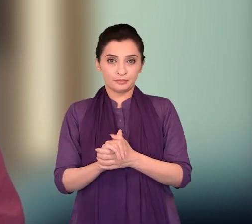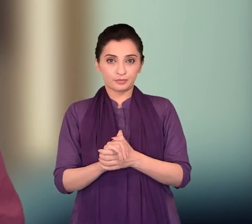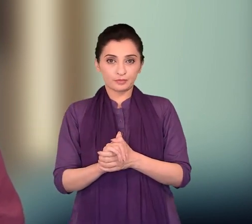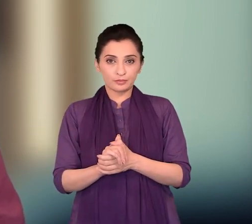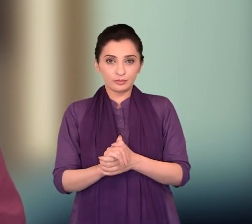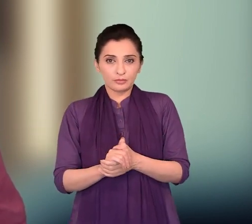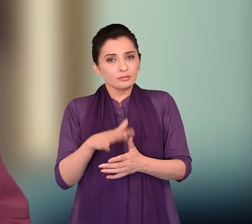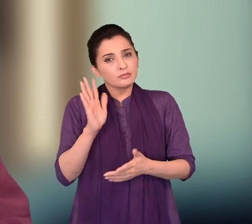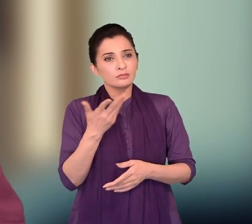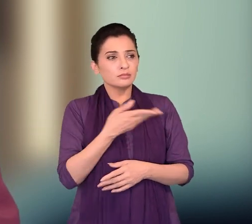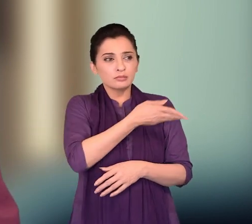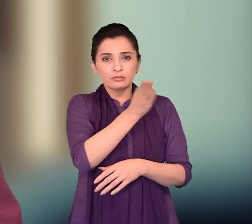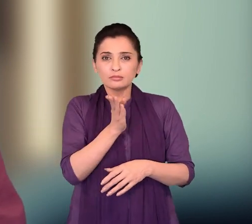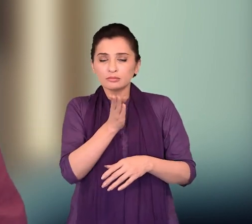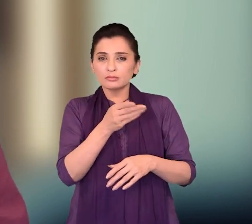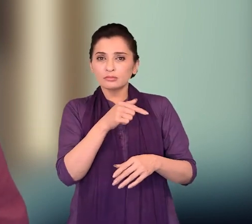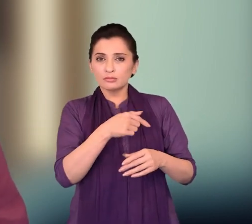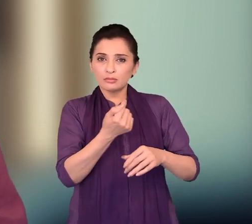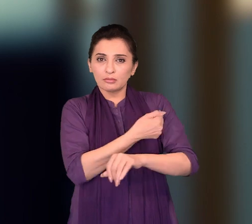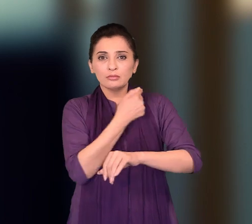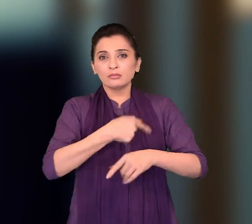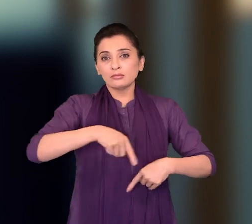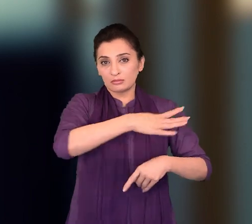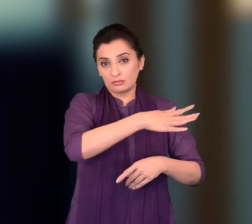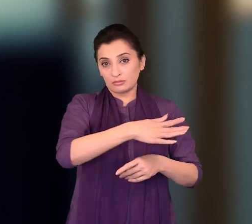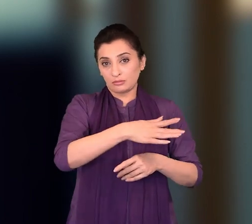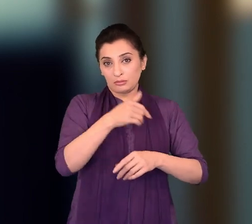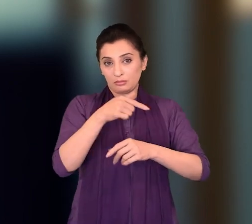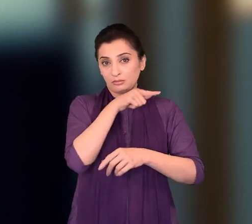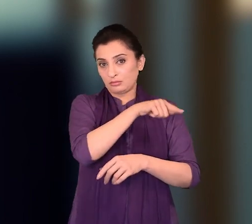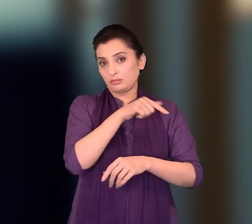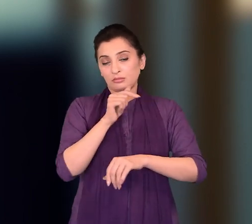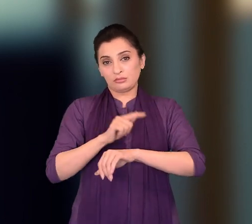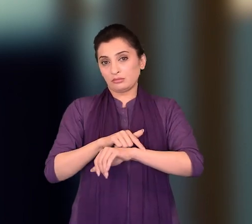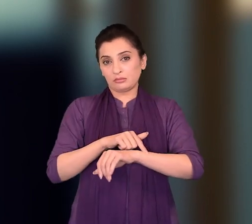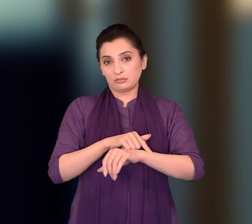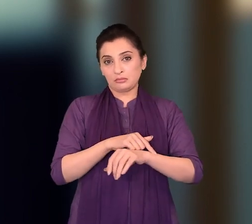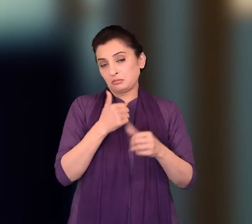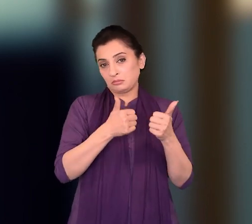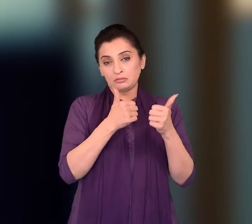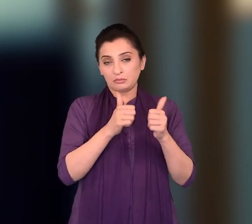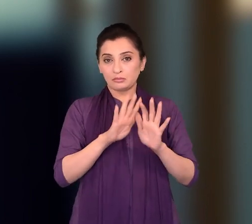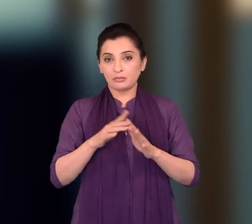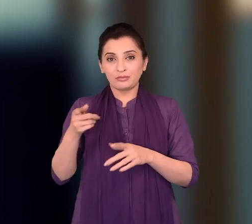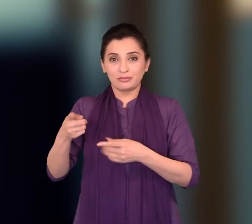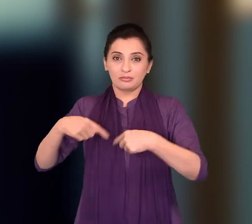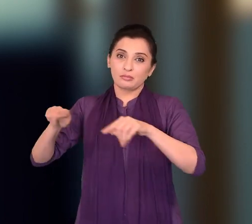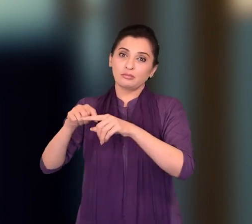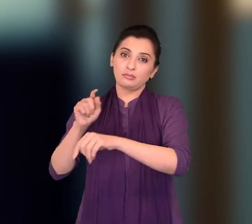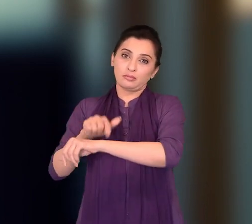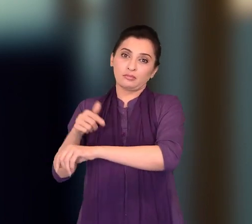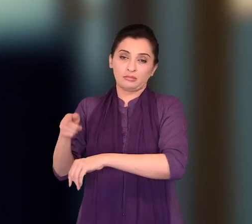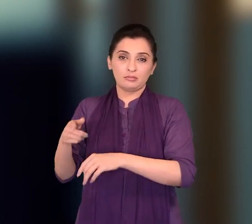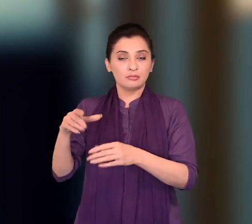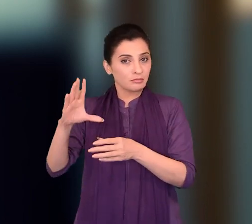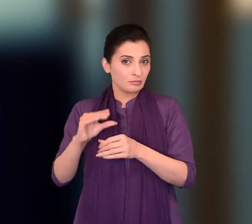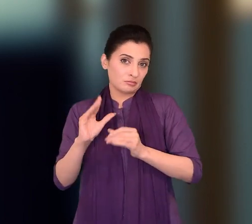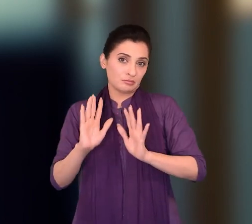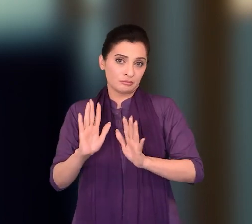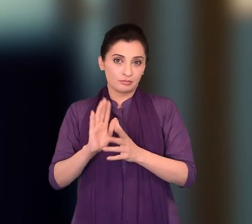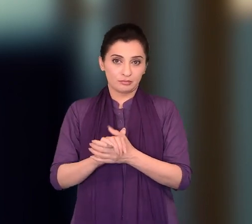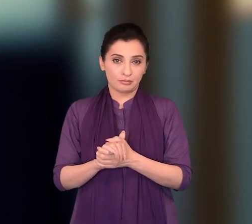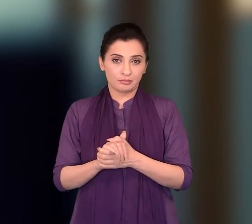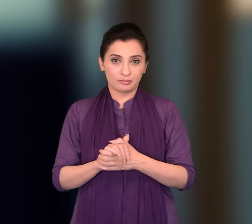اسپیشلسٹ کی جو انٹرنل میڈیسن کا اسپیشلسٹ ہے, یا گیسٹرنٹولوجسٹ ہے جو میدے جگر کا ڈاکٹر ہوتا ہے, یا نیورولوجسٹ ہے جو آپ